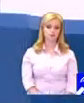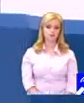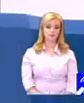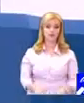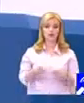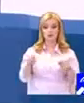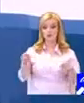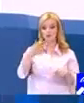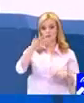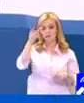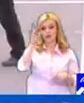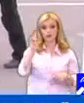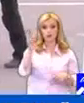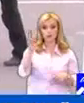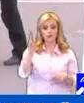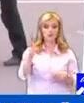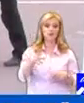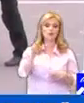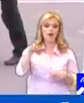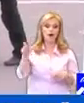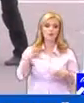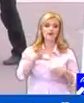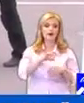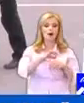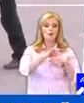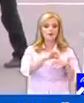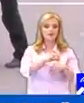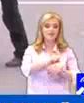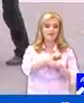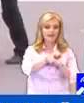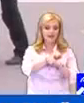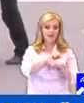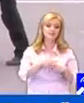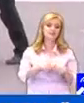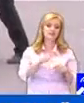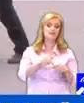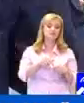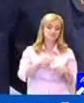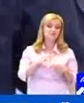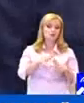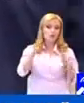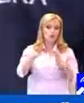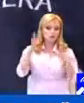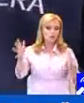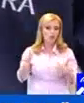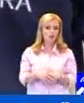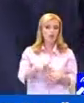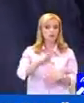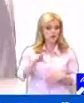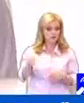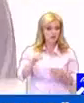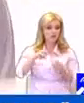În perioada estivală, numărul celor care își petrec vacanța în străinătate crește considerabil. Pentru a evita situațiile incomode la vamă, Poliția